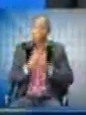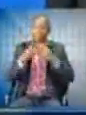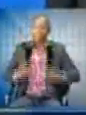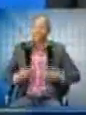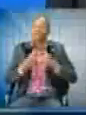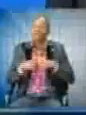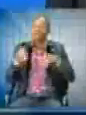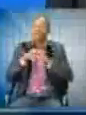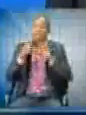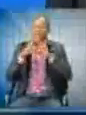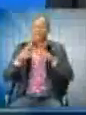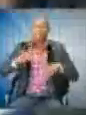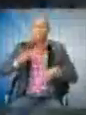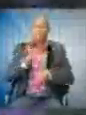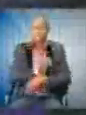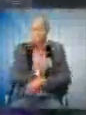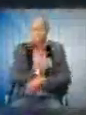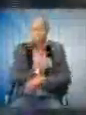la ville montagneuse.